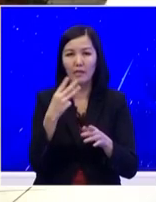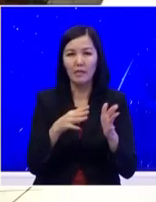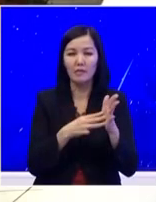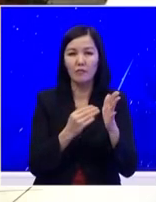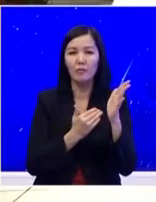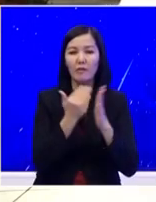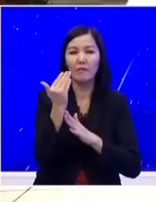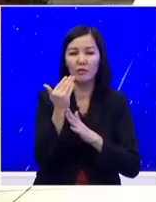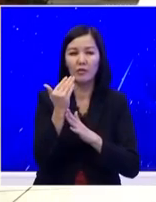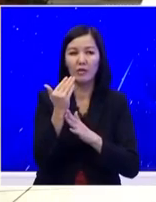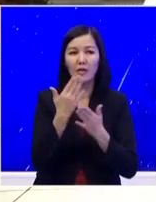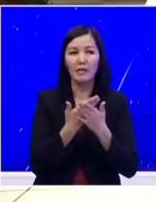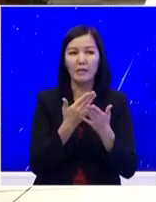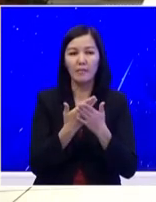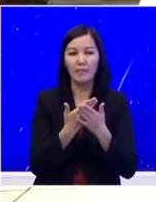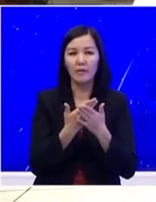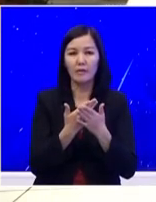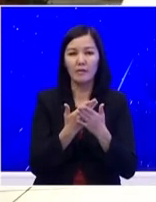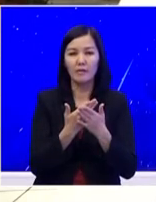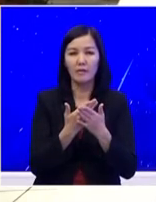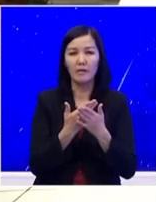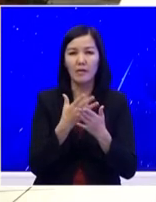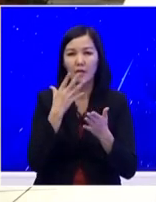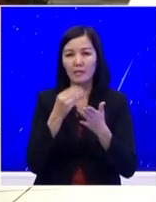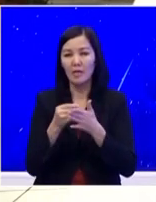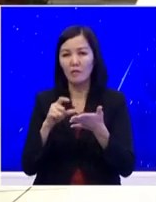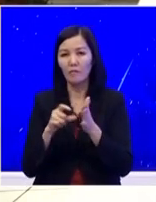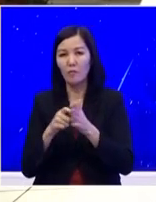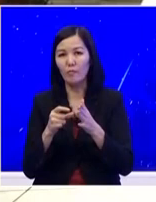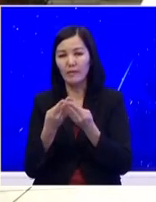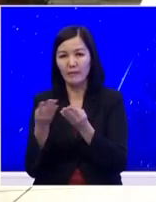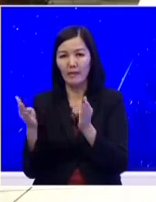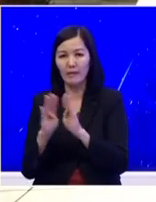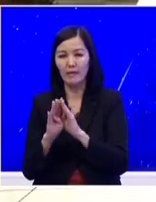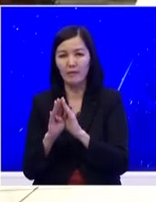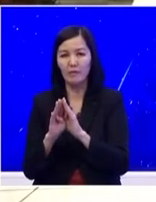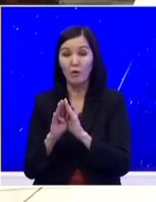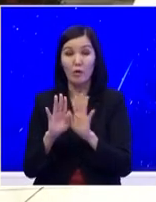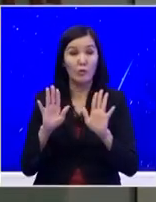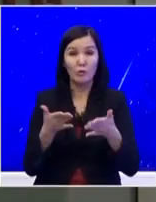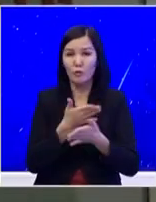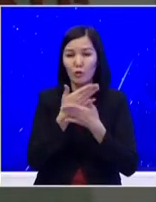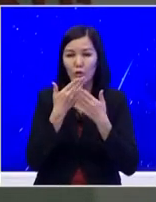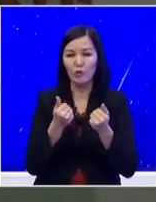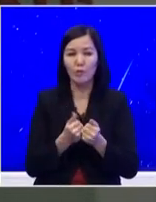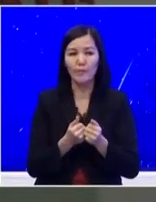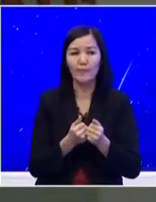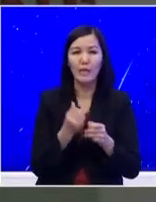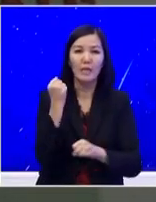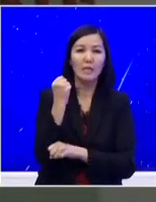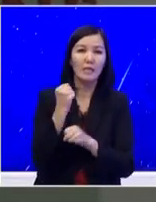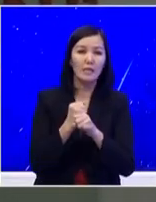если какая-то симптоматика, мы подозреваем, у нас есть изолятор, мы закрываем. Слава богу, у нас пока такого случая не было. Часть сотрудников,